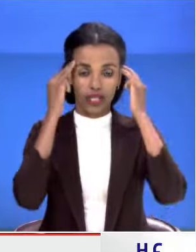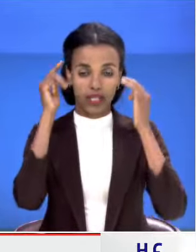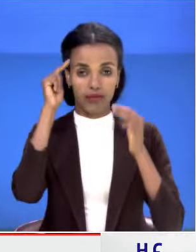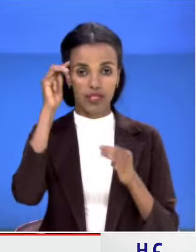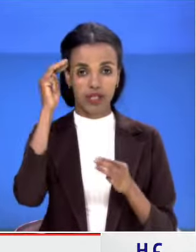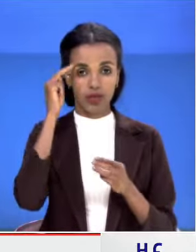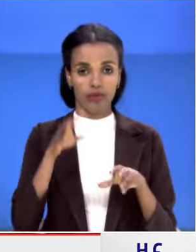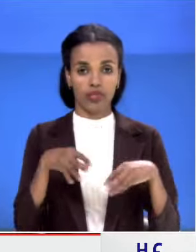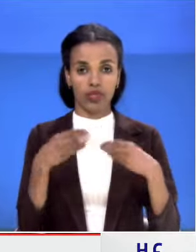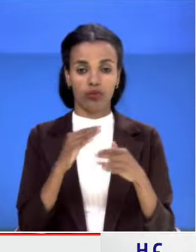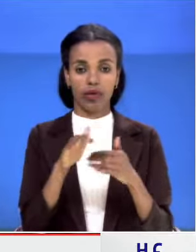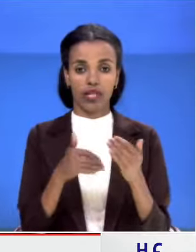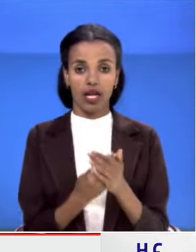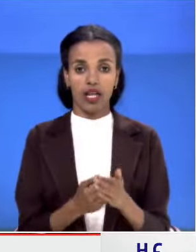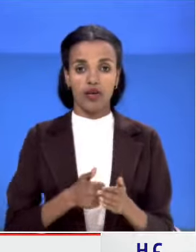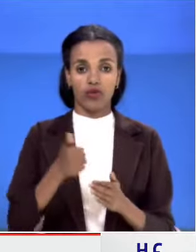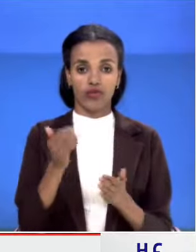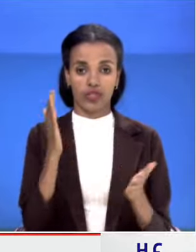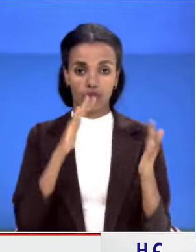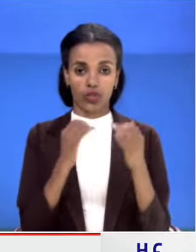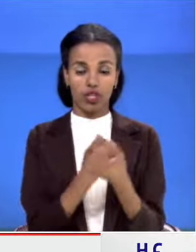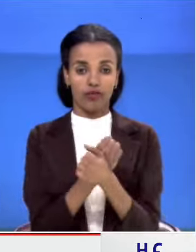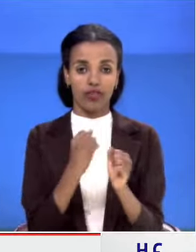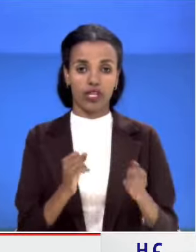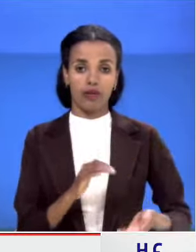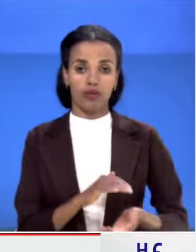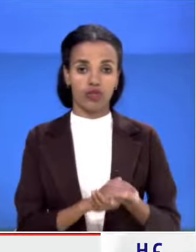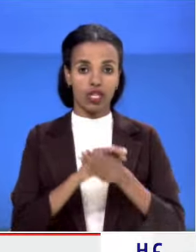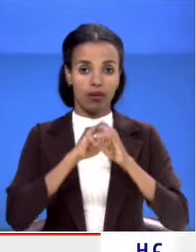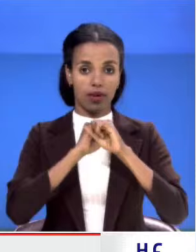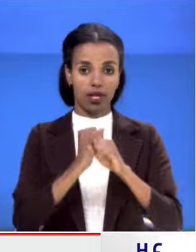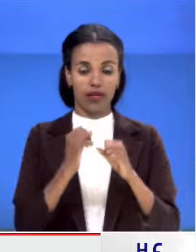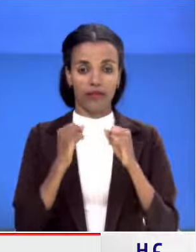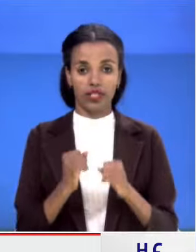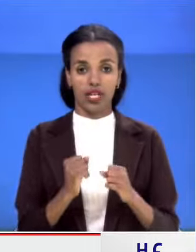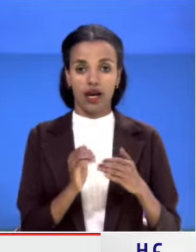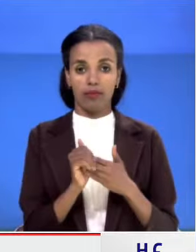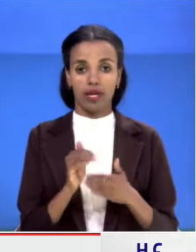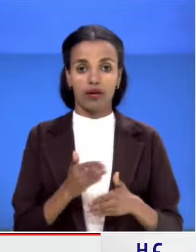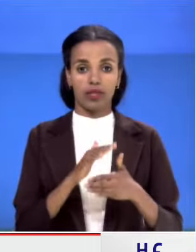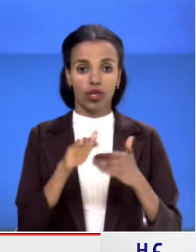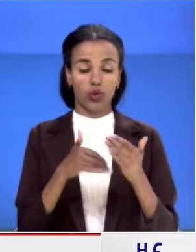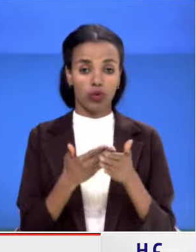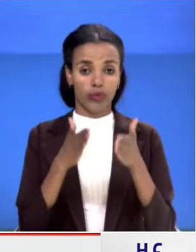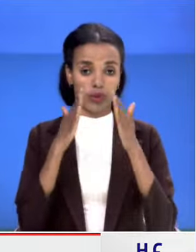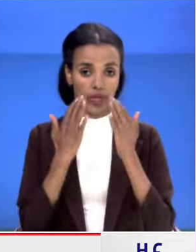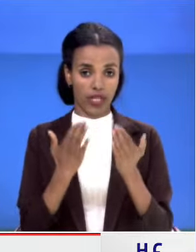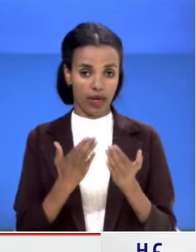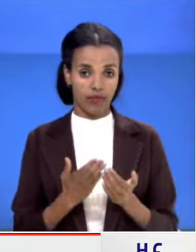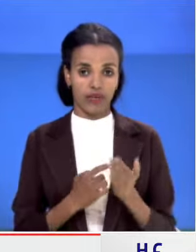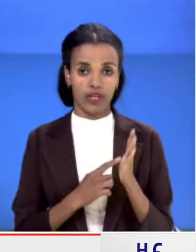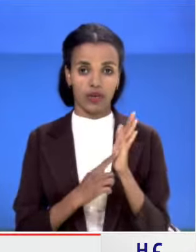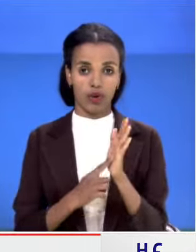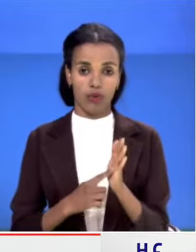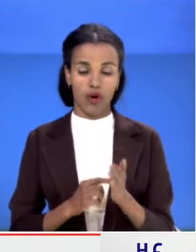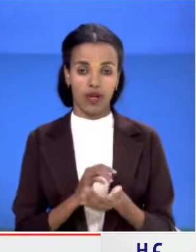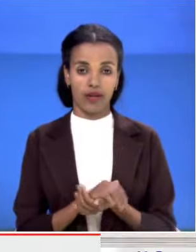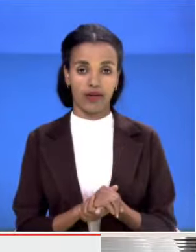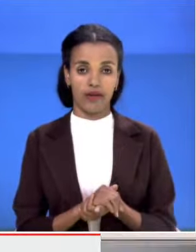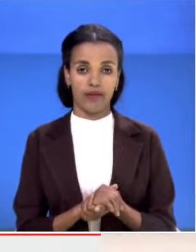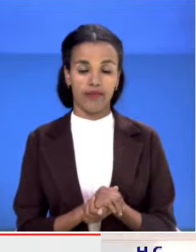በሰጡት ማጠቃለያ ቁልፍ ችግሮችን የሚፈታ ሙስና መዋጋት የሚችል አመራር ለመገንባት የሁሉንም ትኩረት እንደሚፈልግ ጠቁመዋል።